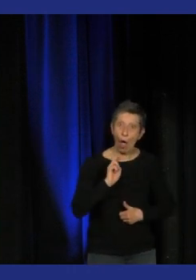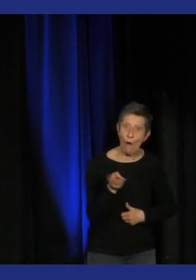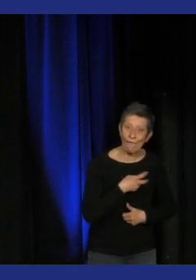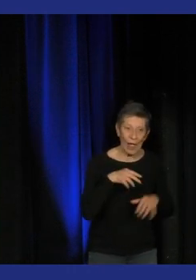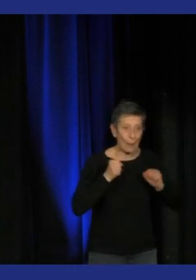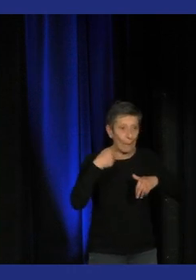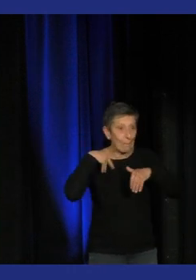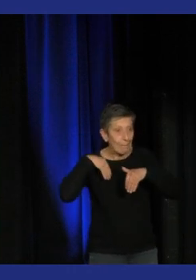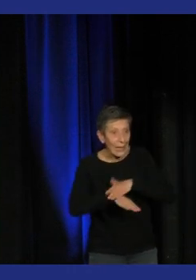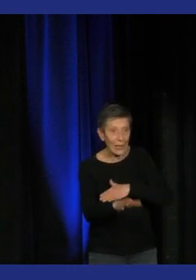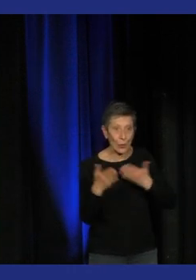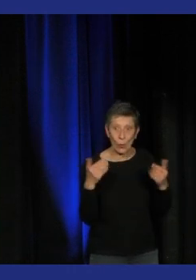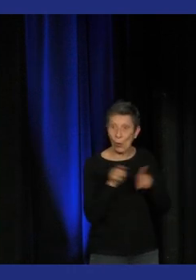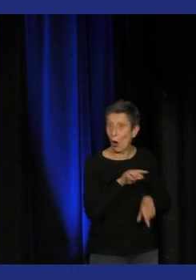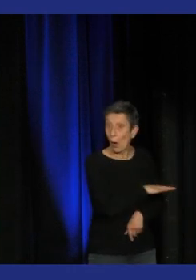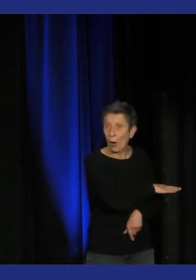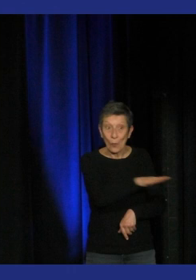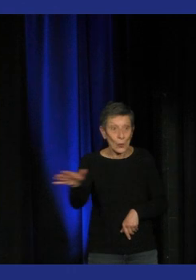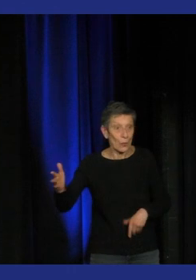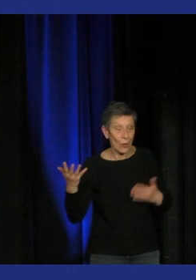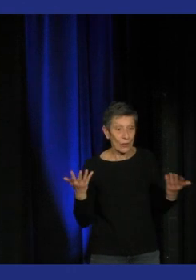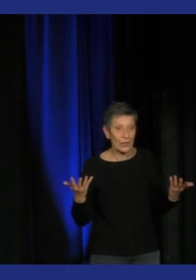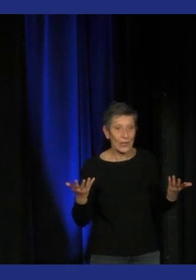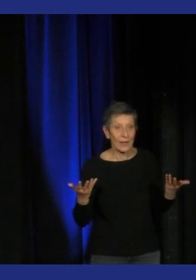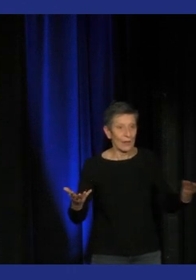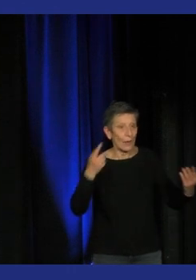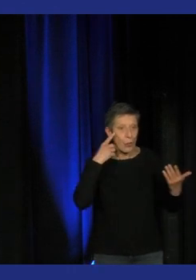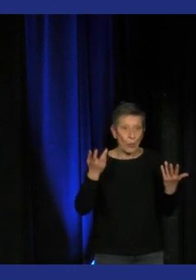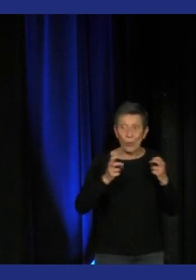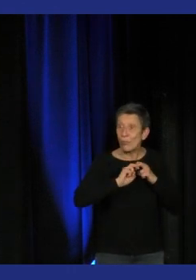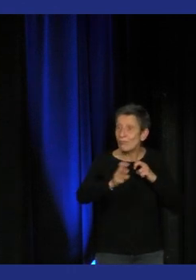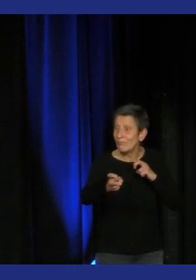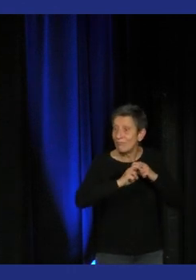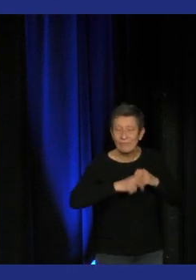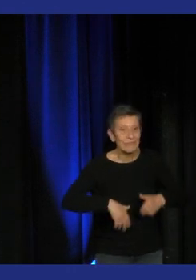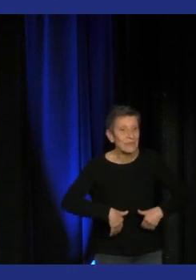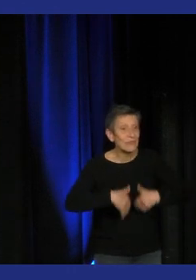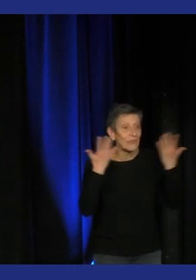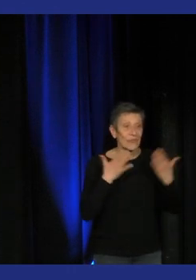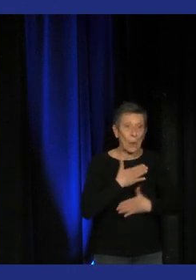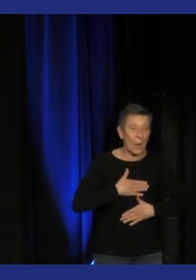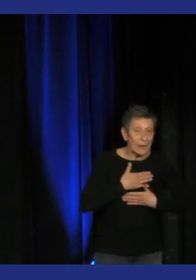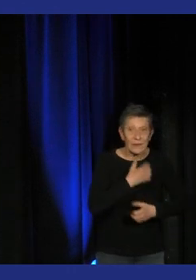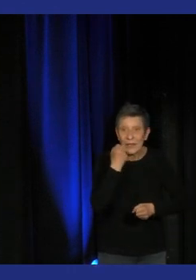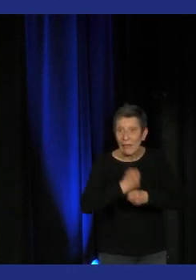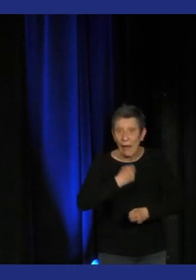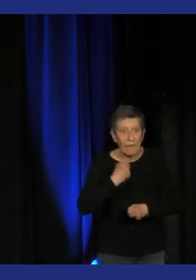métro comme tout à chacun, chacune, pour aller à nos loisirs, travailler